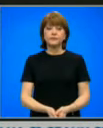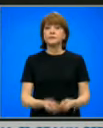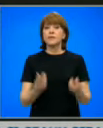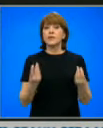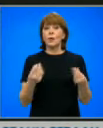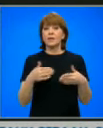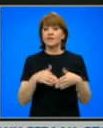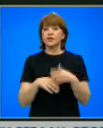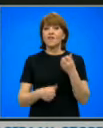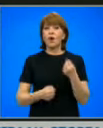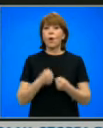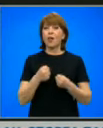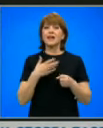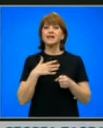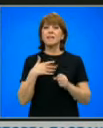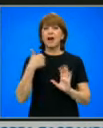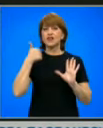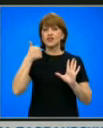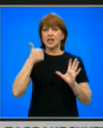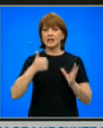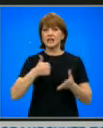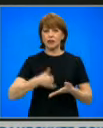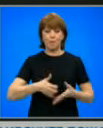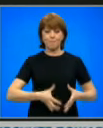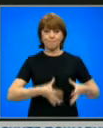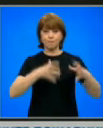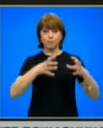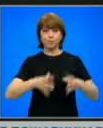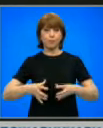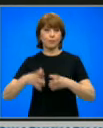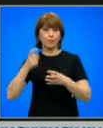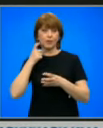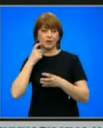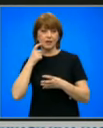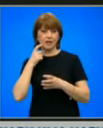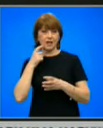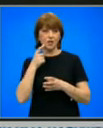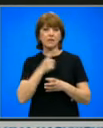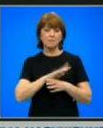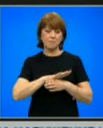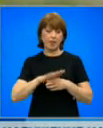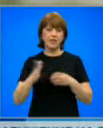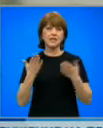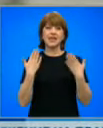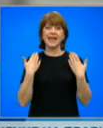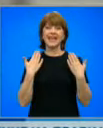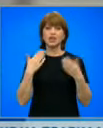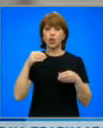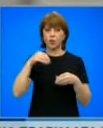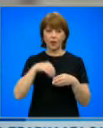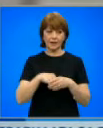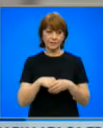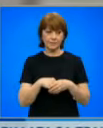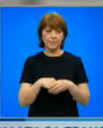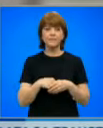Добър вечер! В колата е имало 6 бутилки за кислород, 3 от тях пълни. Сигналът за взрива е подаден малко преди 10 часа от хора, които живеят в близост тук до